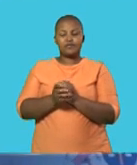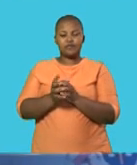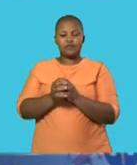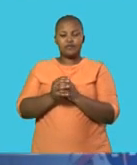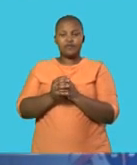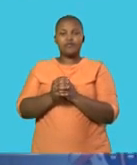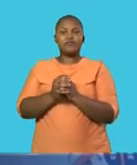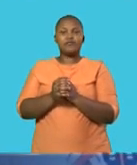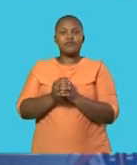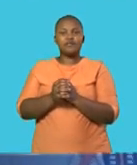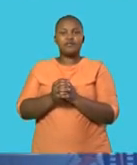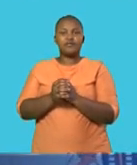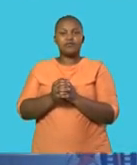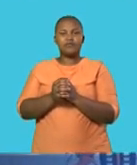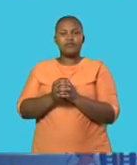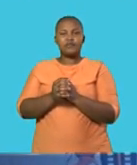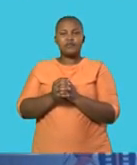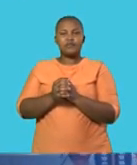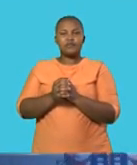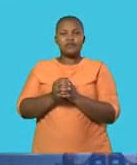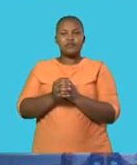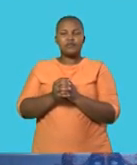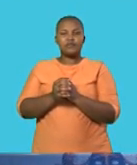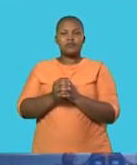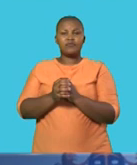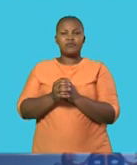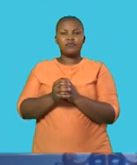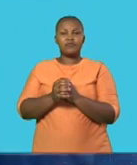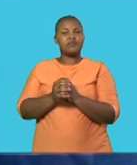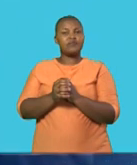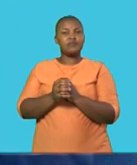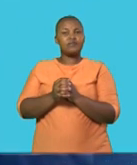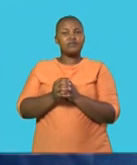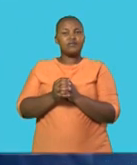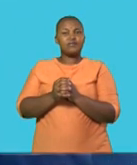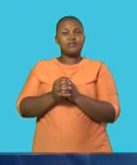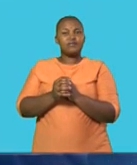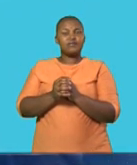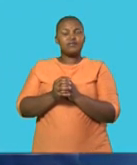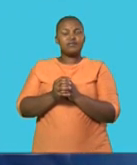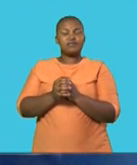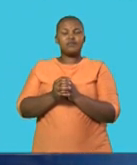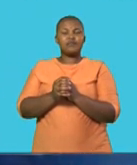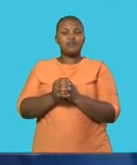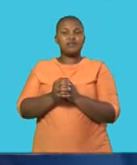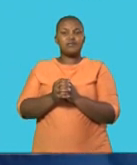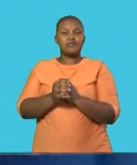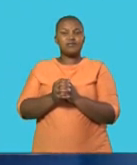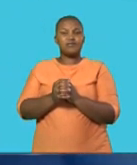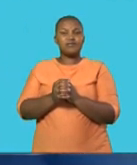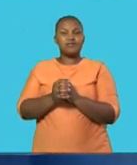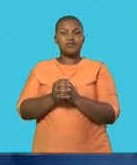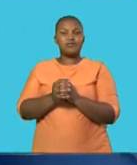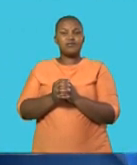Inhlangano yeSoweto Speaks ebihambisana nezikhulu zezomthetho abaholi bomphakathi izinduna izinhlangano zezenkolo kanye nezinye izinhlangano